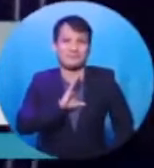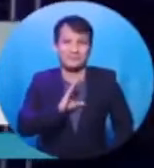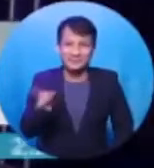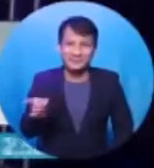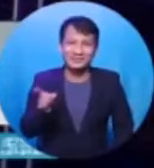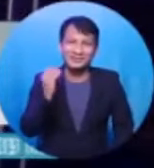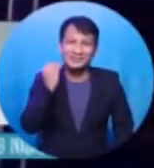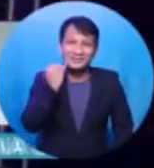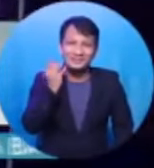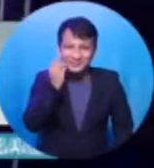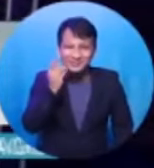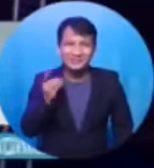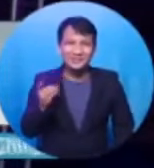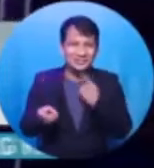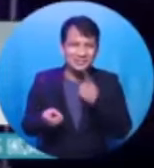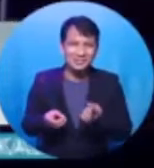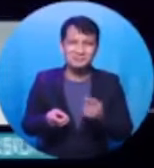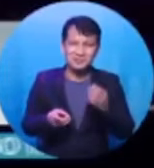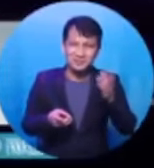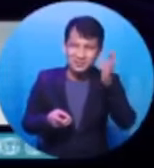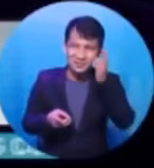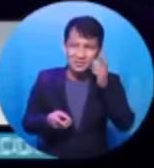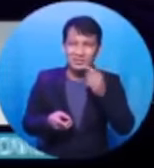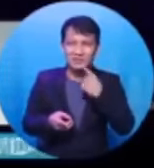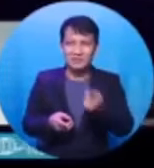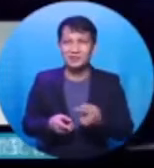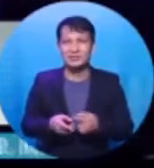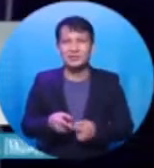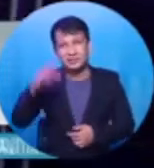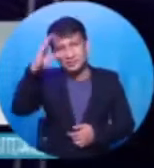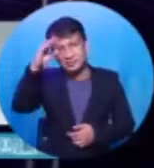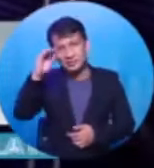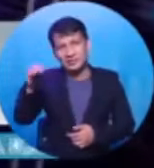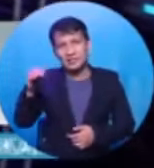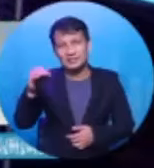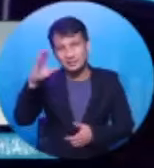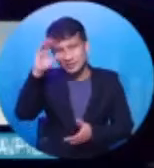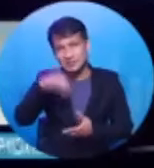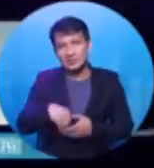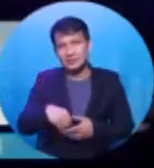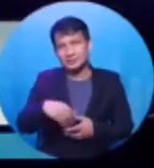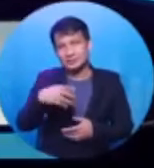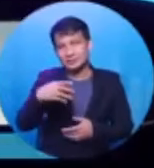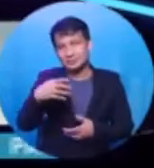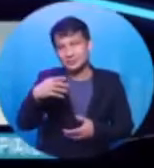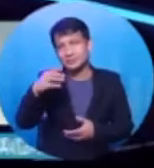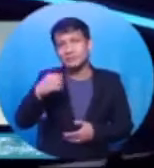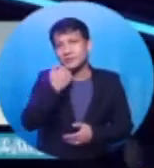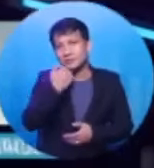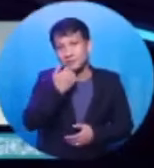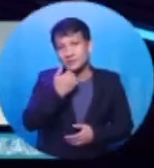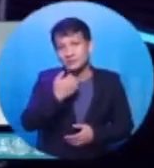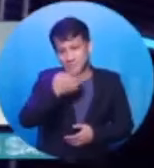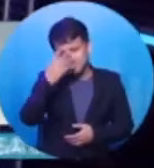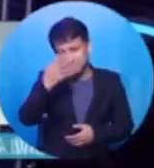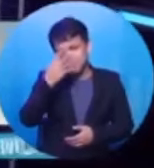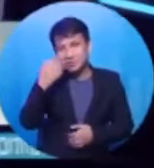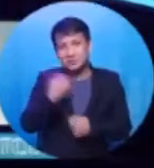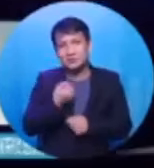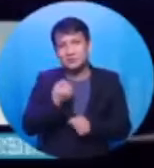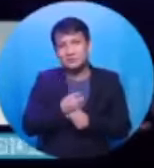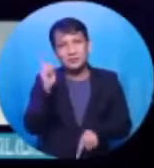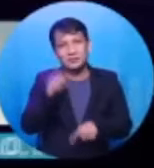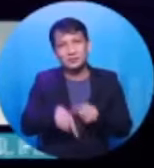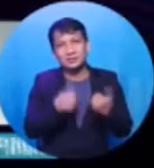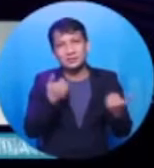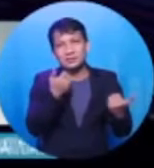Pero eto, sabi ni Roquel Luna, actually, nasa lalaki daw yung diferensya, no? Nagawa-gawa siya ng kalokohan, di ba? Para hindi niya maiwan yung